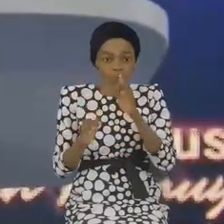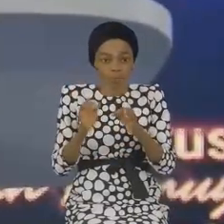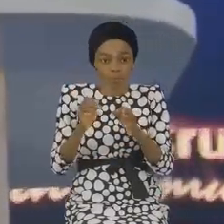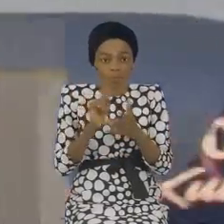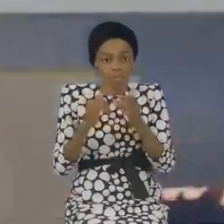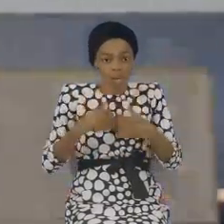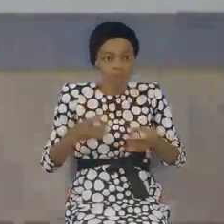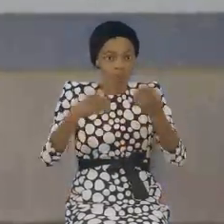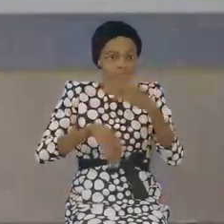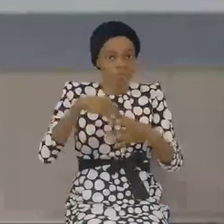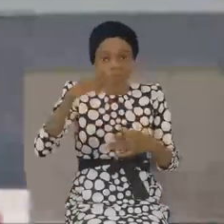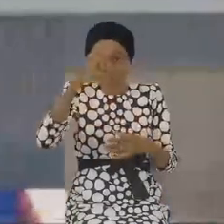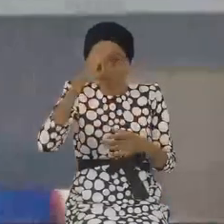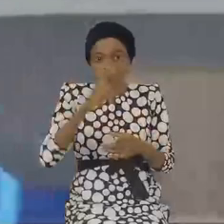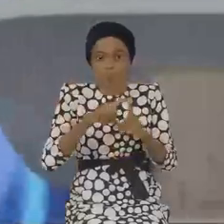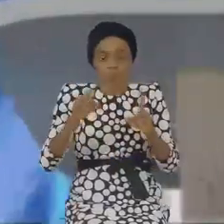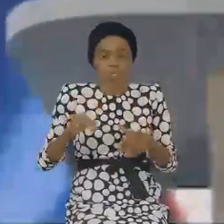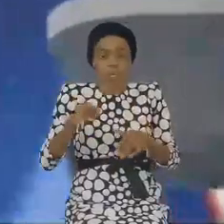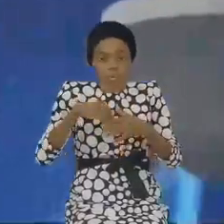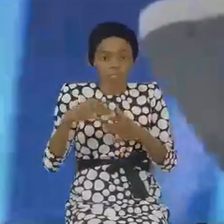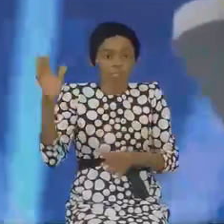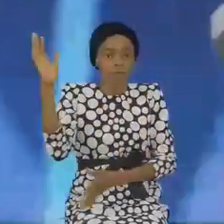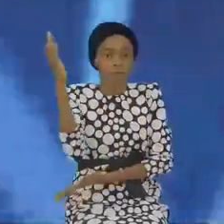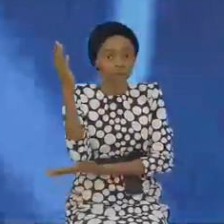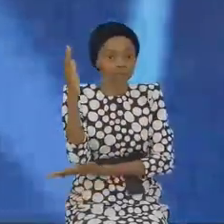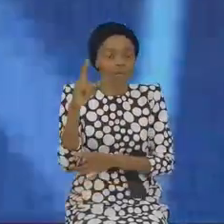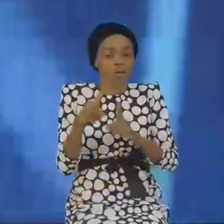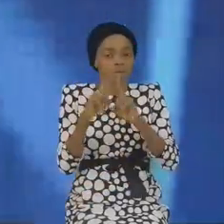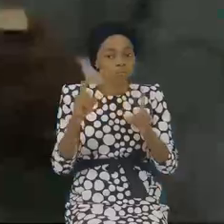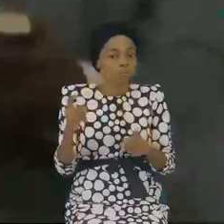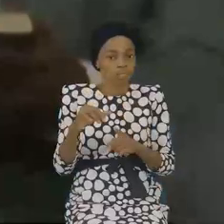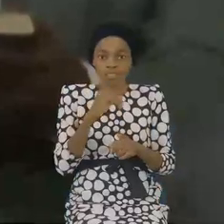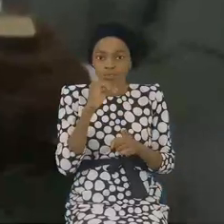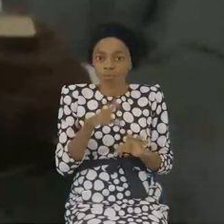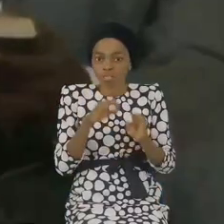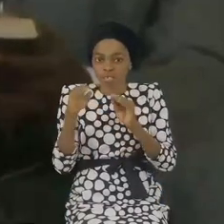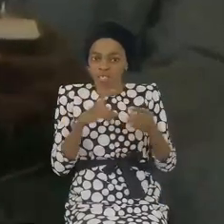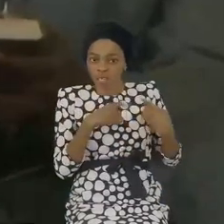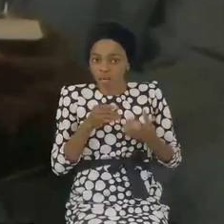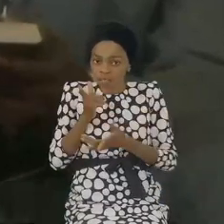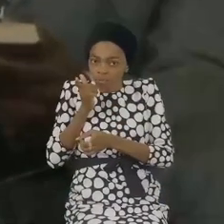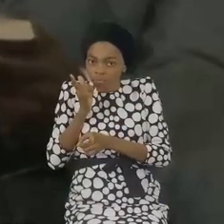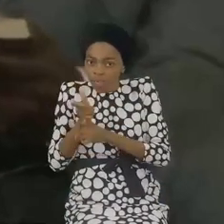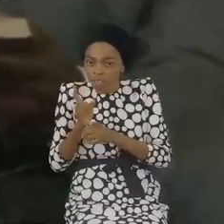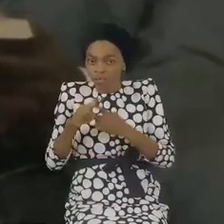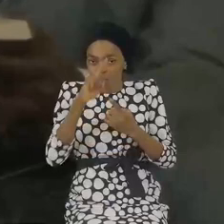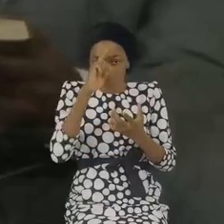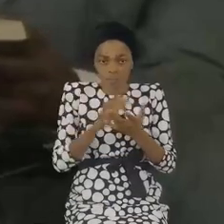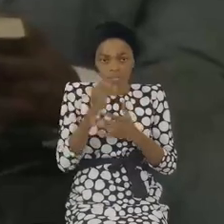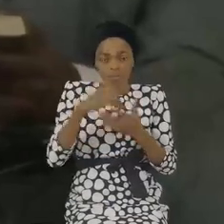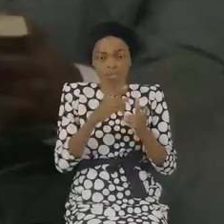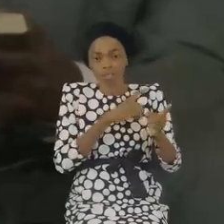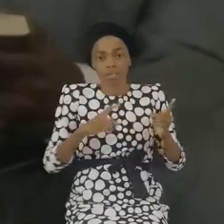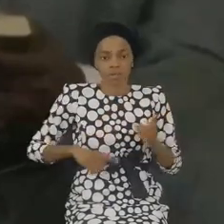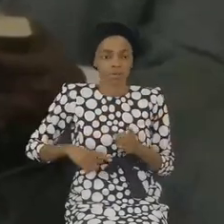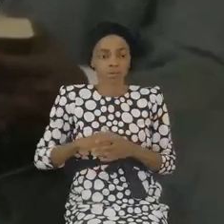qui était maintenant dans le désert, mais qui n'avait pas réglé leur cœur pour croire en Dieu.